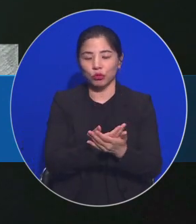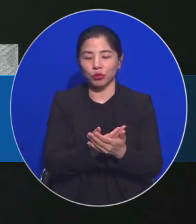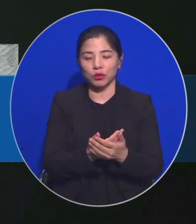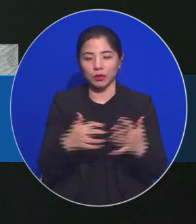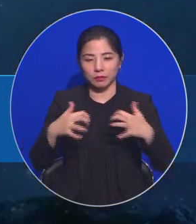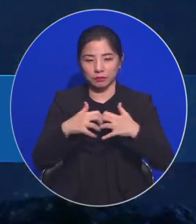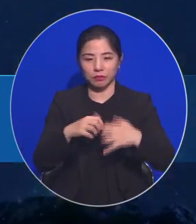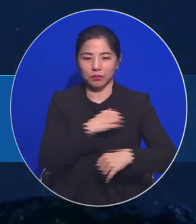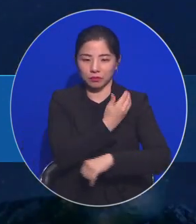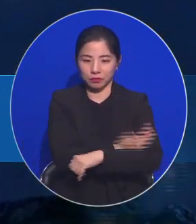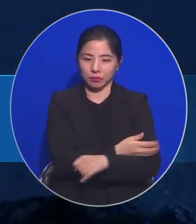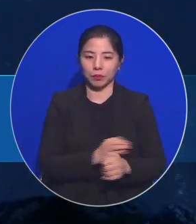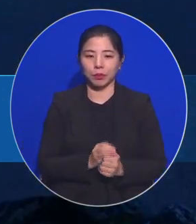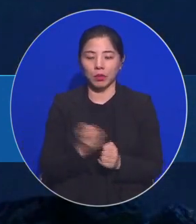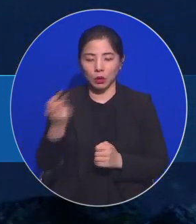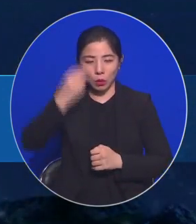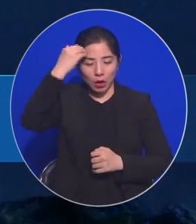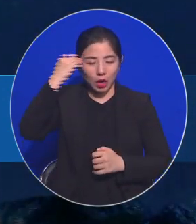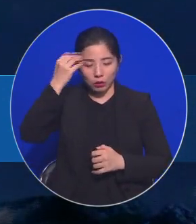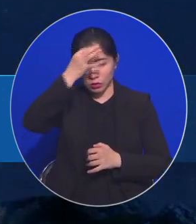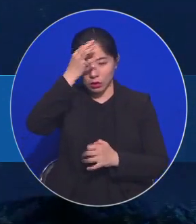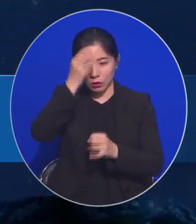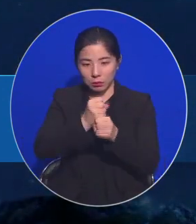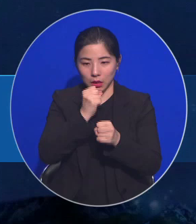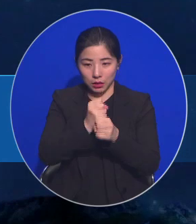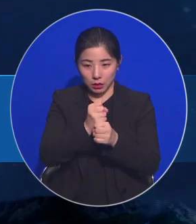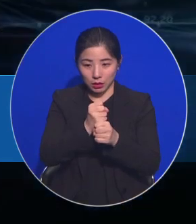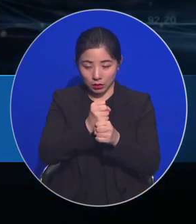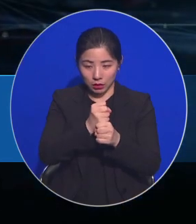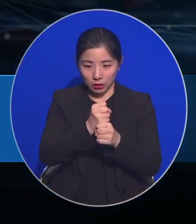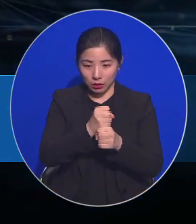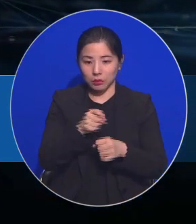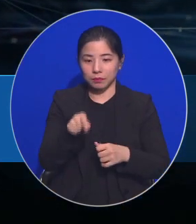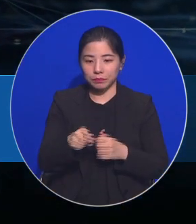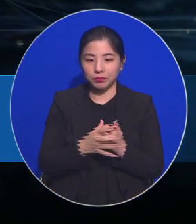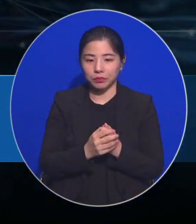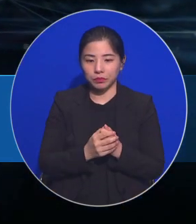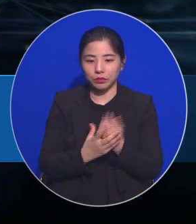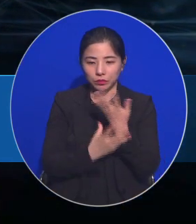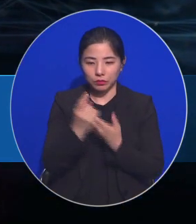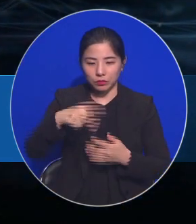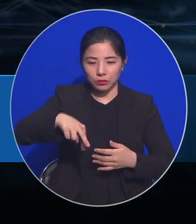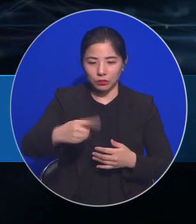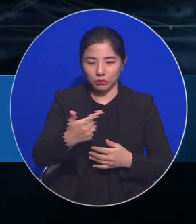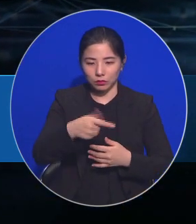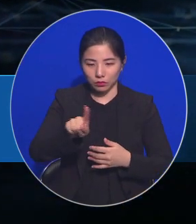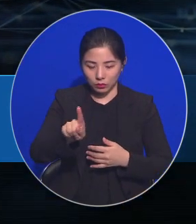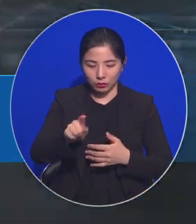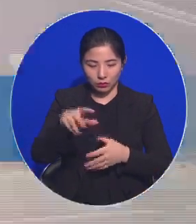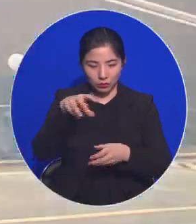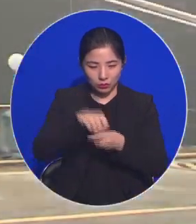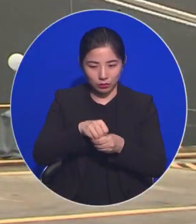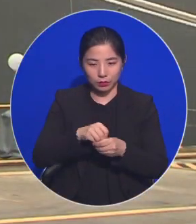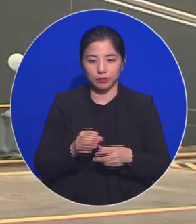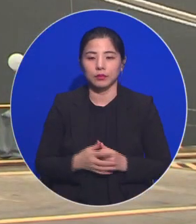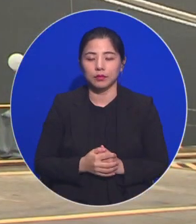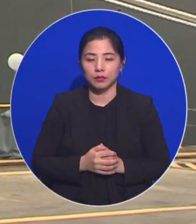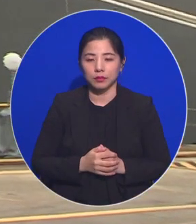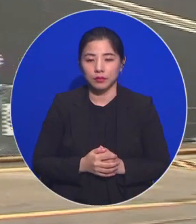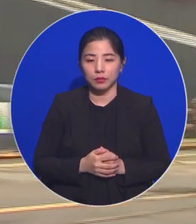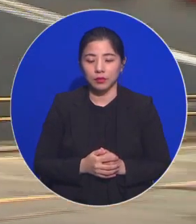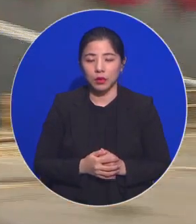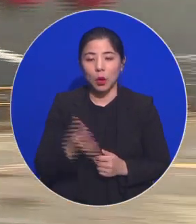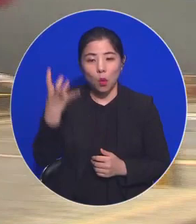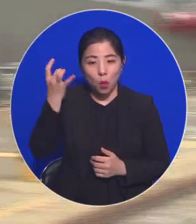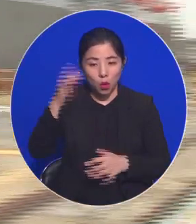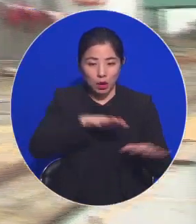전망입니다. 또 국내 기술로 개발한 통합 소나 체계를 통해 뛰어난 대잠전 역량도 자랑합니다. 기존